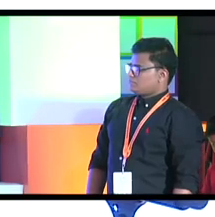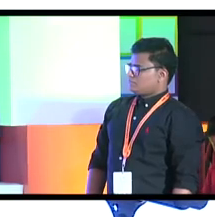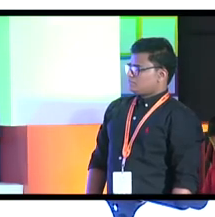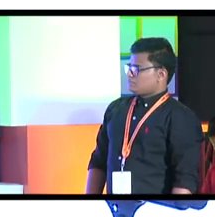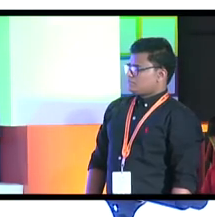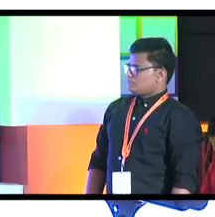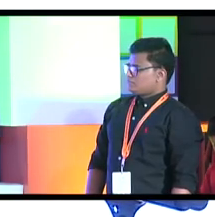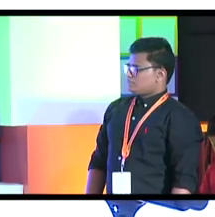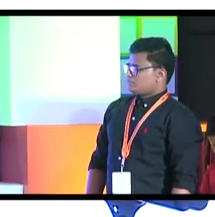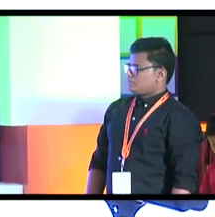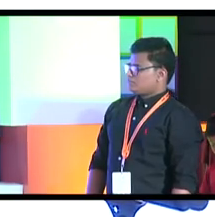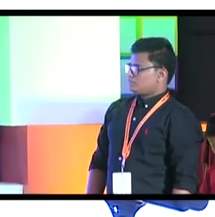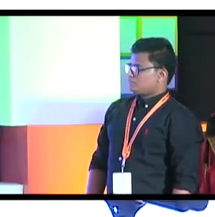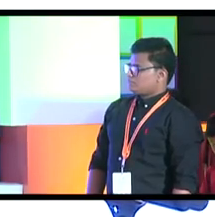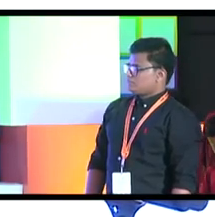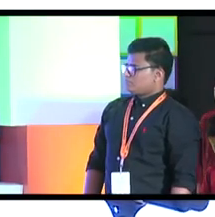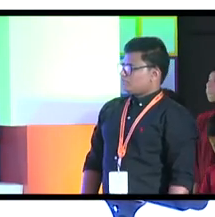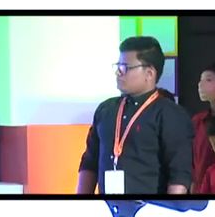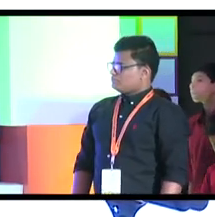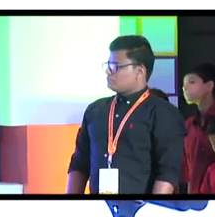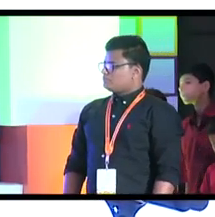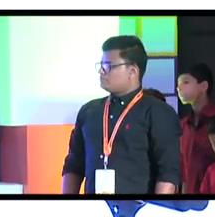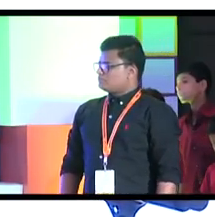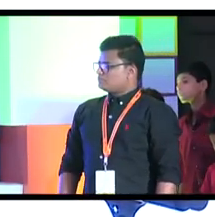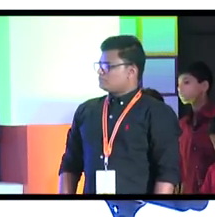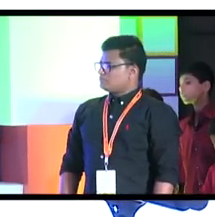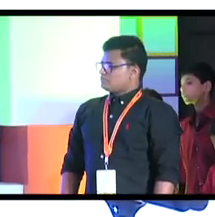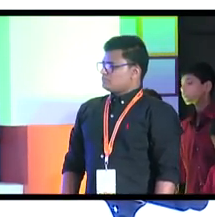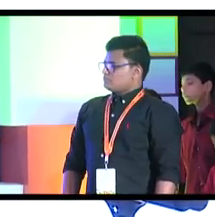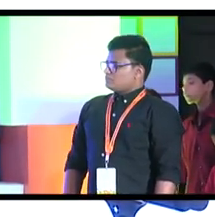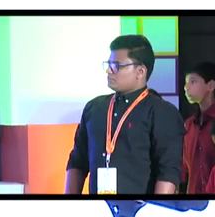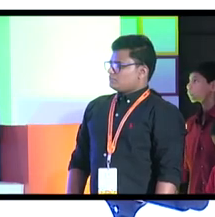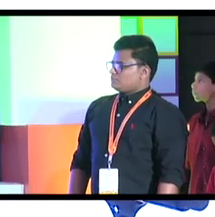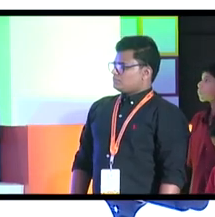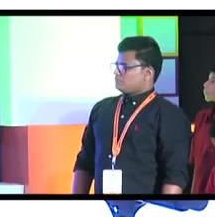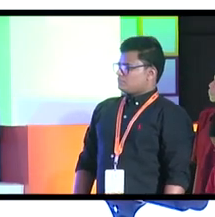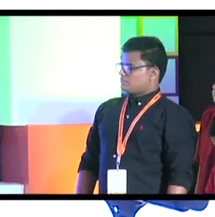अब भैया आगे बोलेंगे, आप अगली स्पेलिंग बोलो, अगला लेटर बोलो.